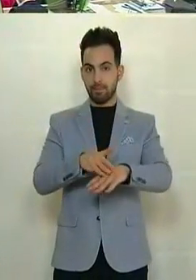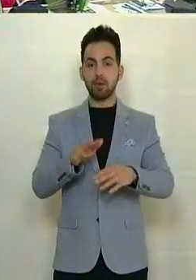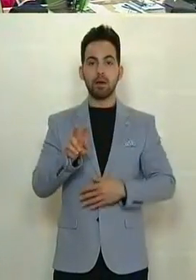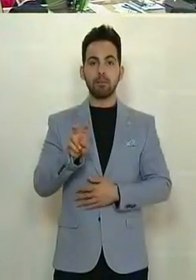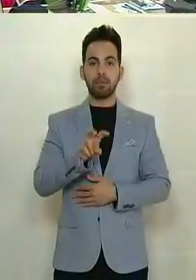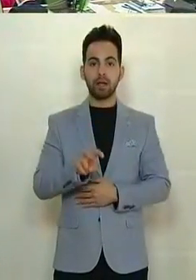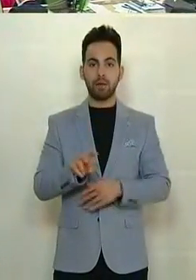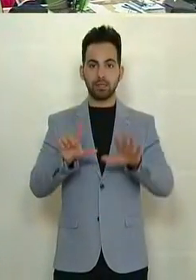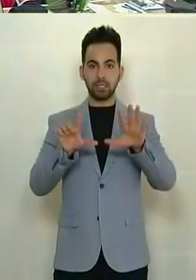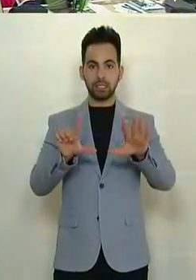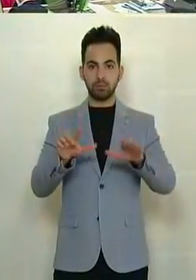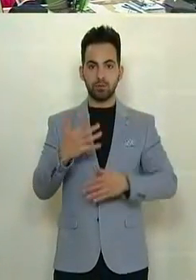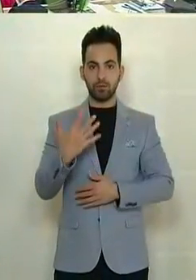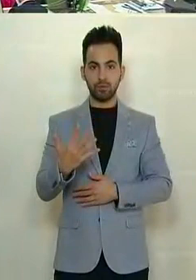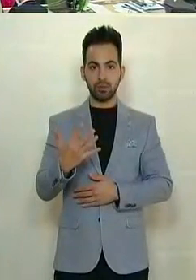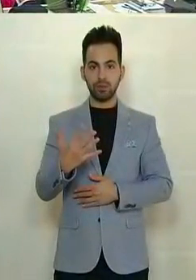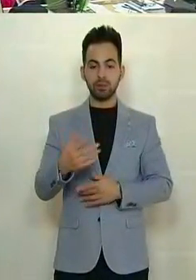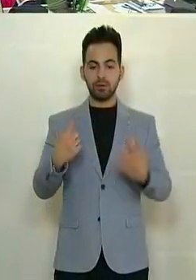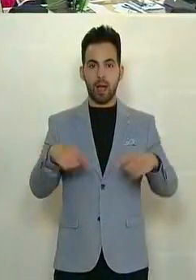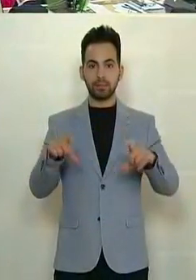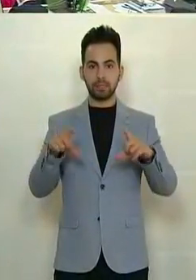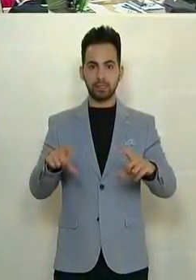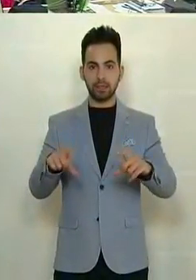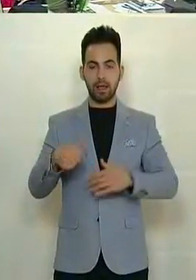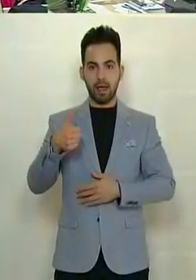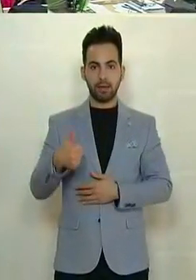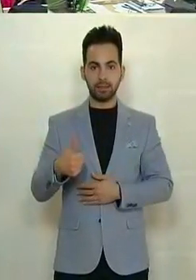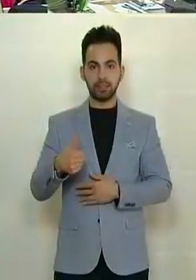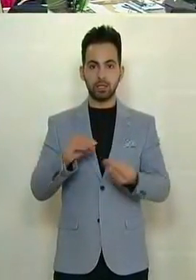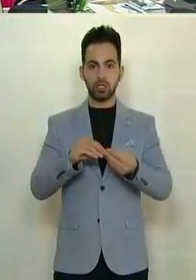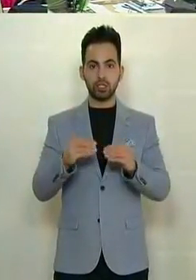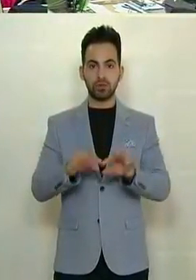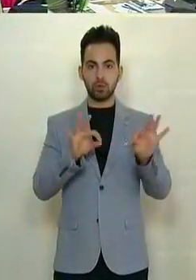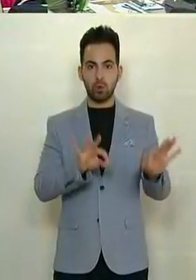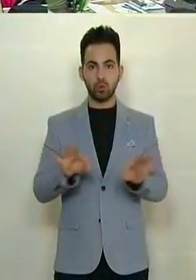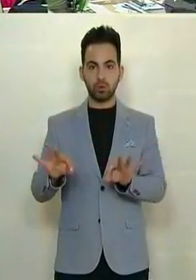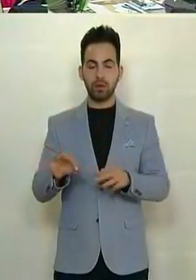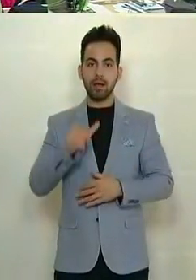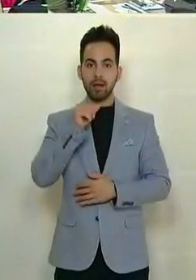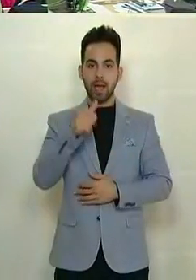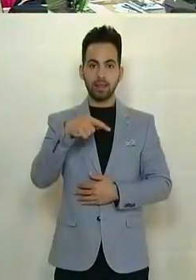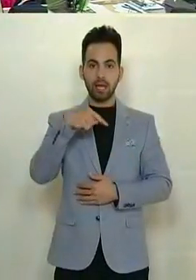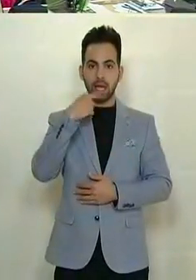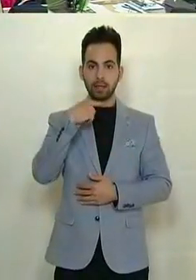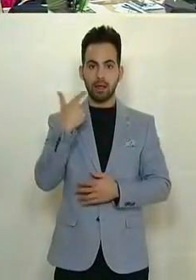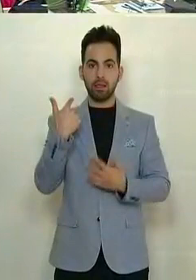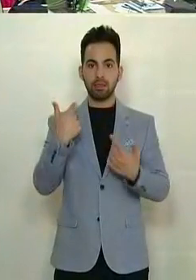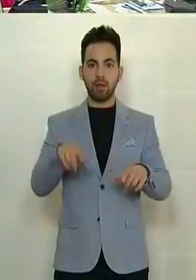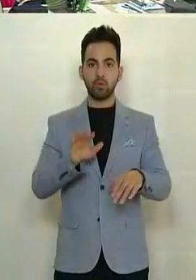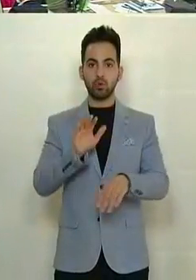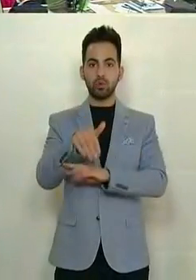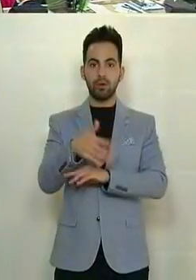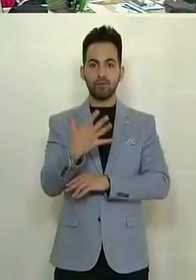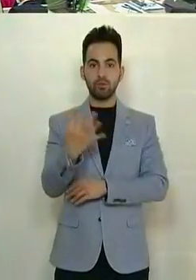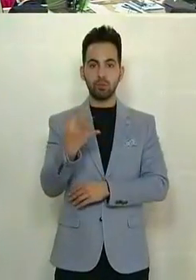Die Freiheitliche Partei hat Bildungsminister Heinz Fassmann gefragt, auf welche ausdrückliche Rechtsgrundlage er die Schulverordnungen stütze,